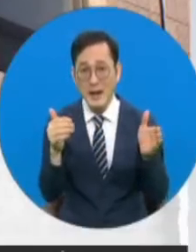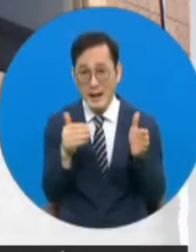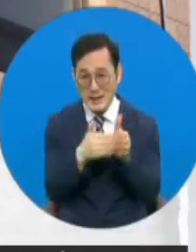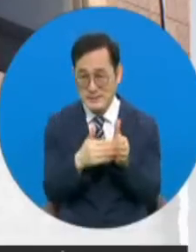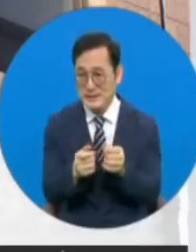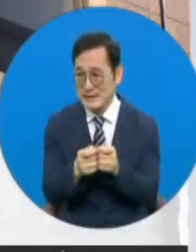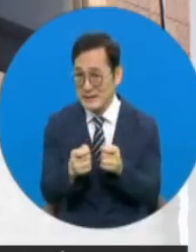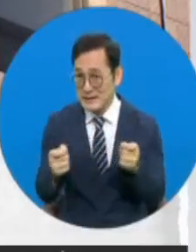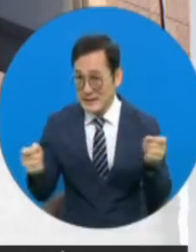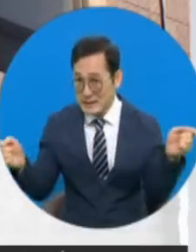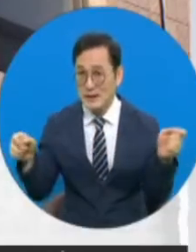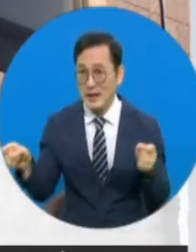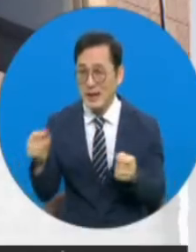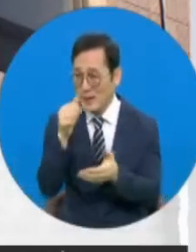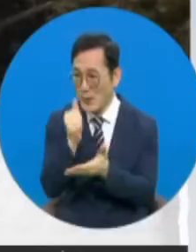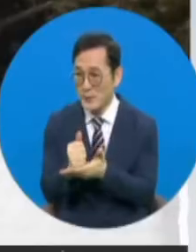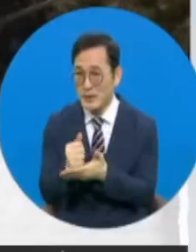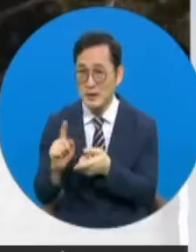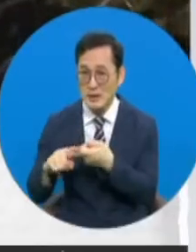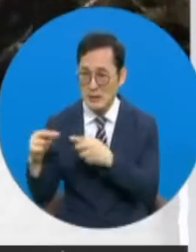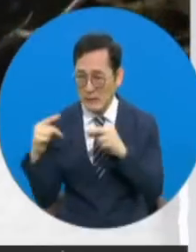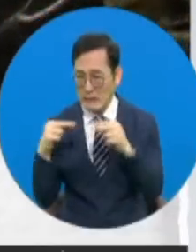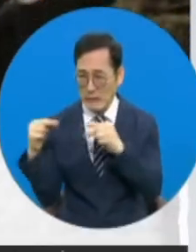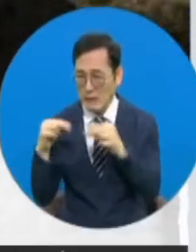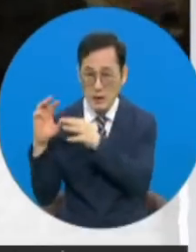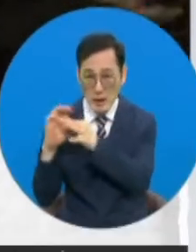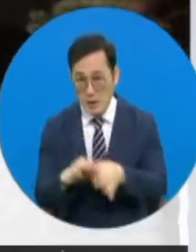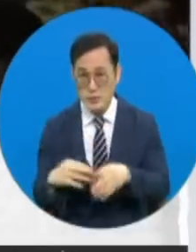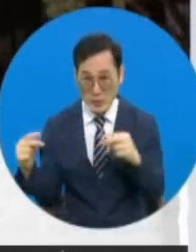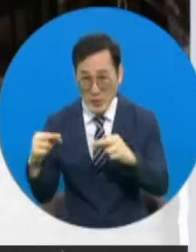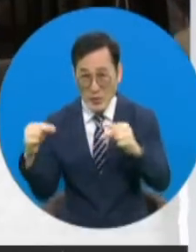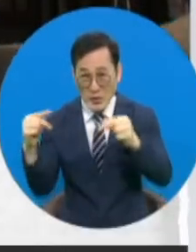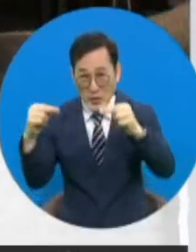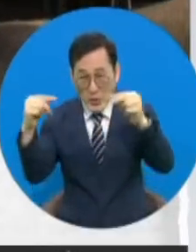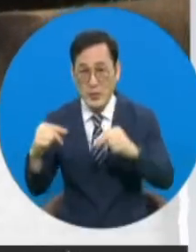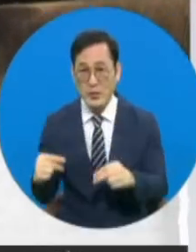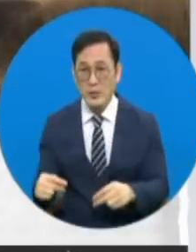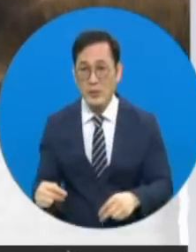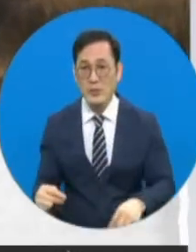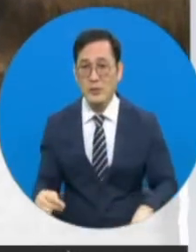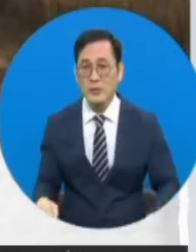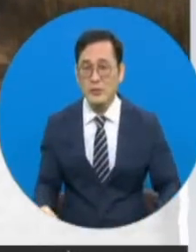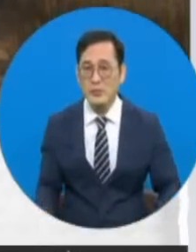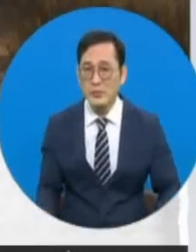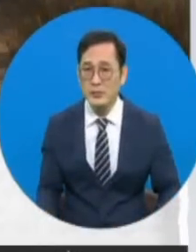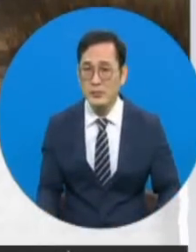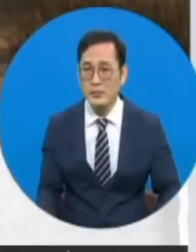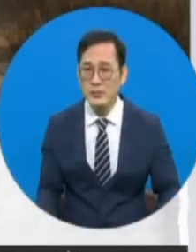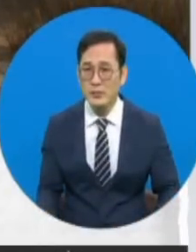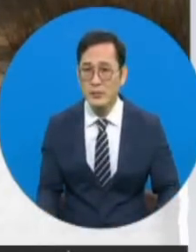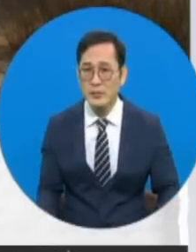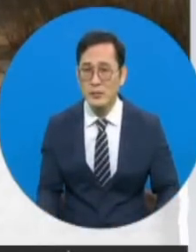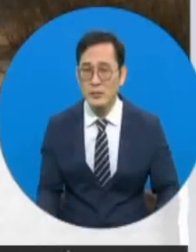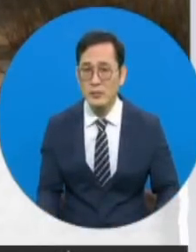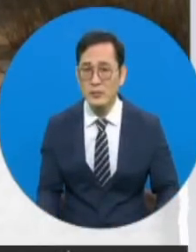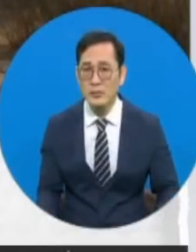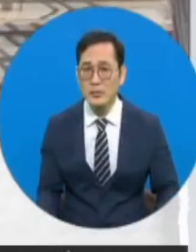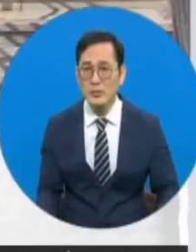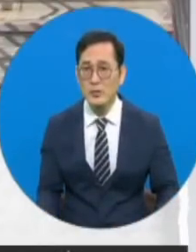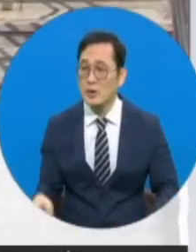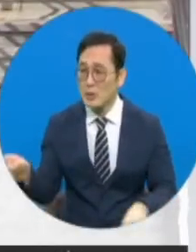길고 긴 세월 동안 범죄 혐의가 있는 것으로 충분히 추정되는데 그냥 가만히 내버려둬야 됩니까 정부는 그렇게 역할을 하는